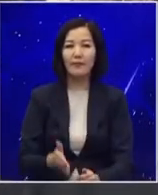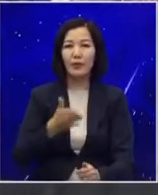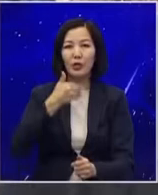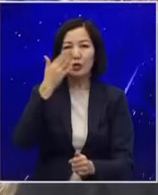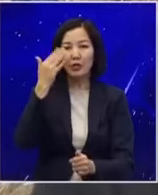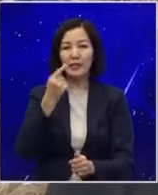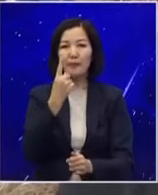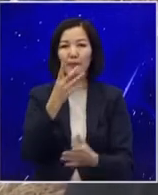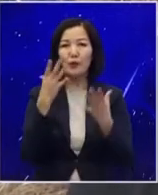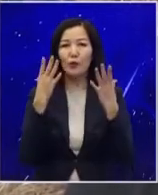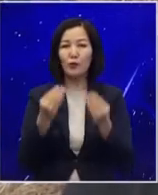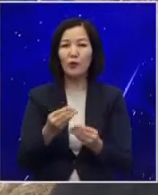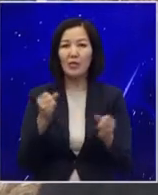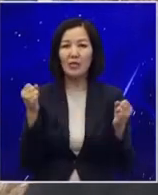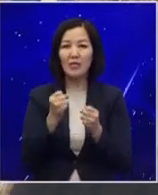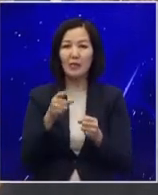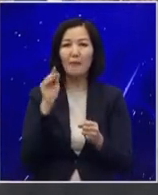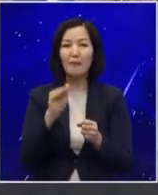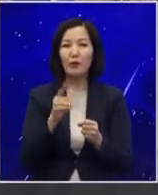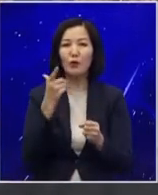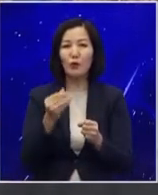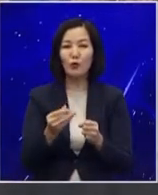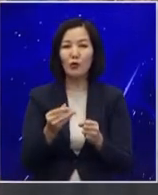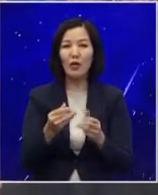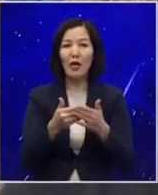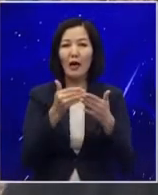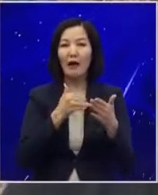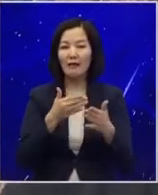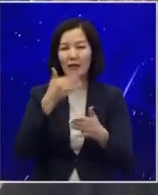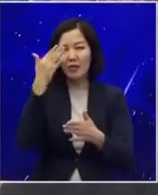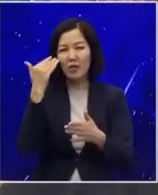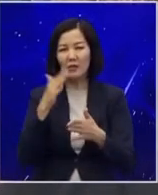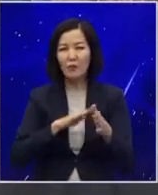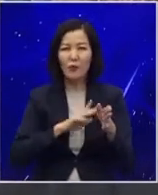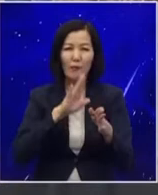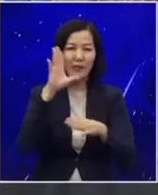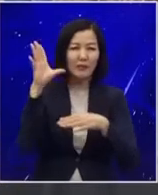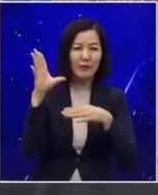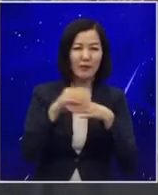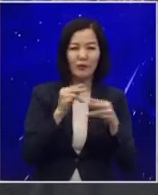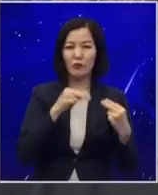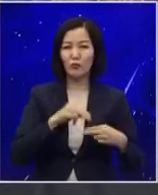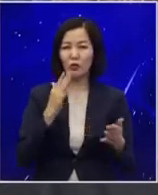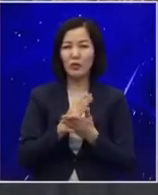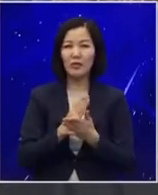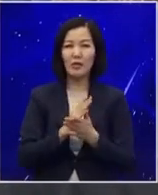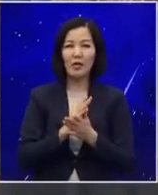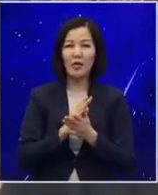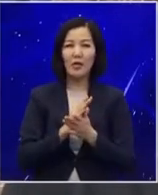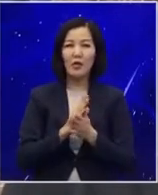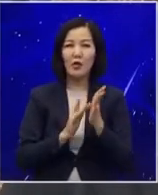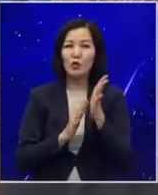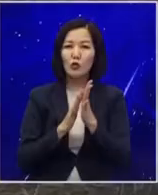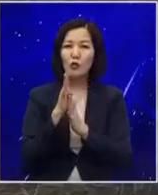күні қыстың мың күніне татиды дегендей, біз жазда еңбек еттік. Осы шөптің бәрі үлкен қыруар